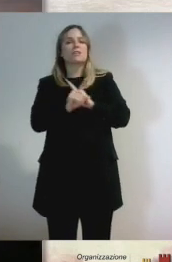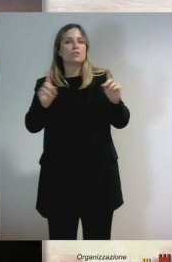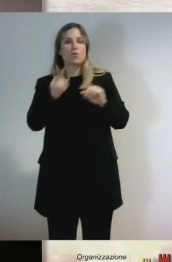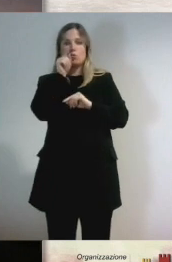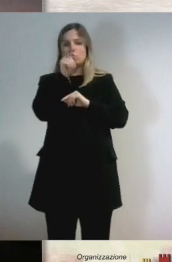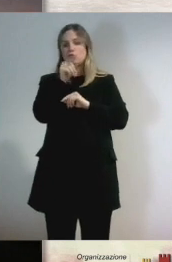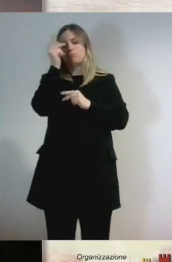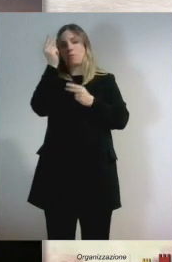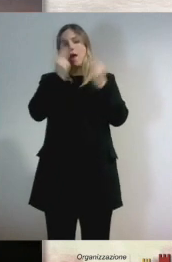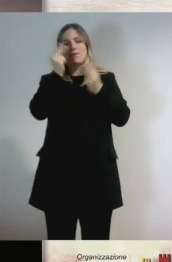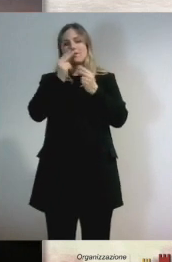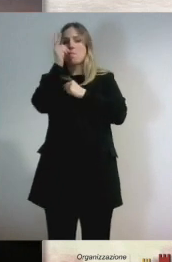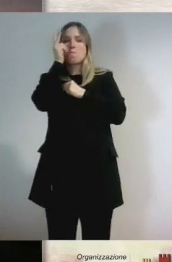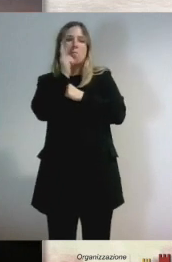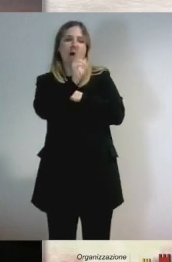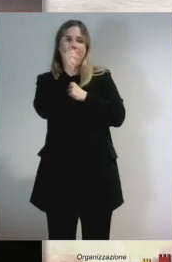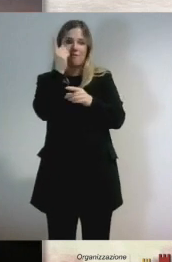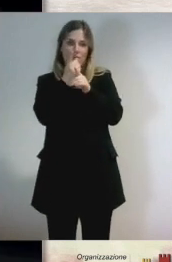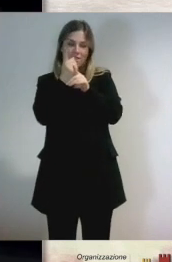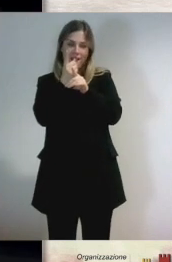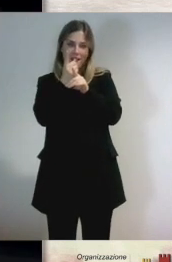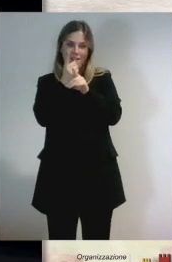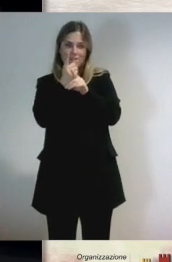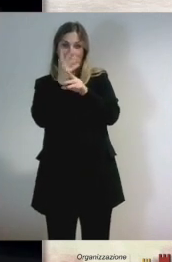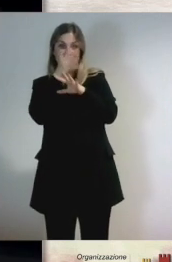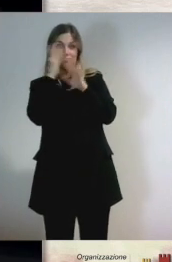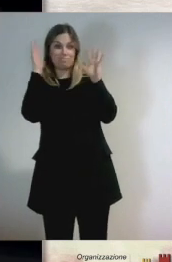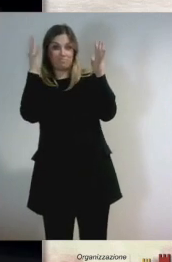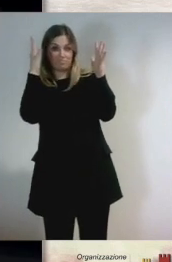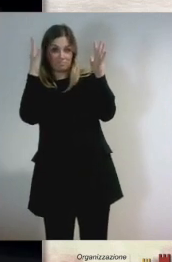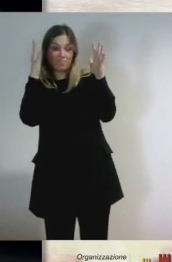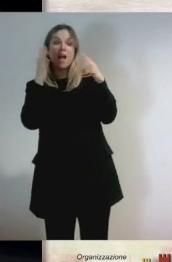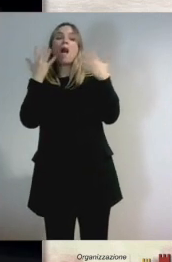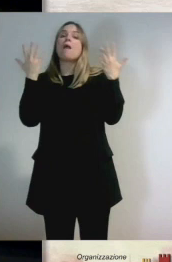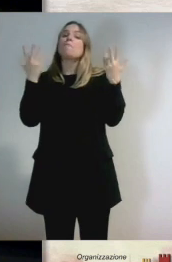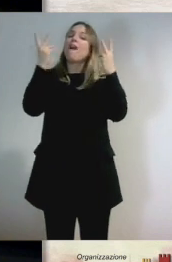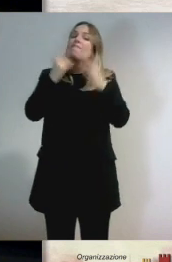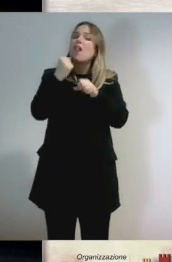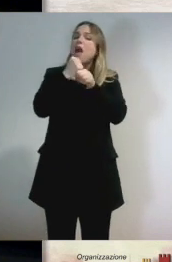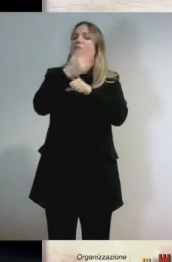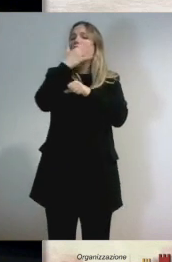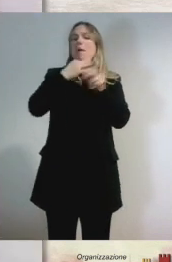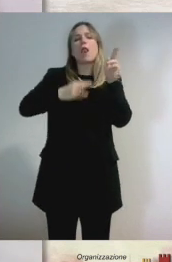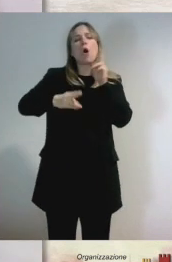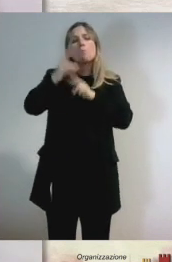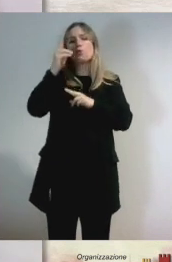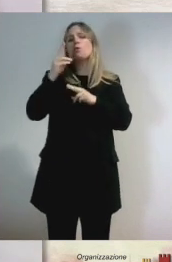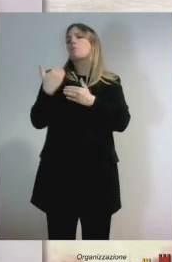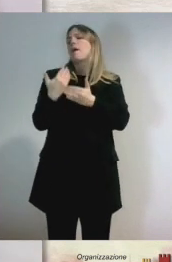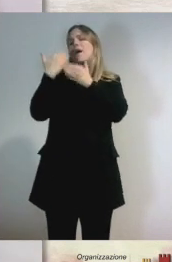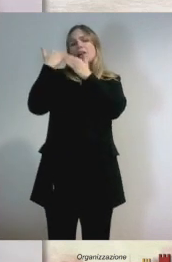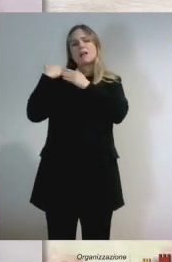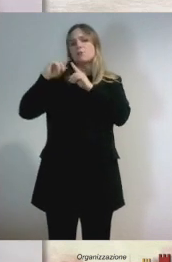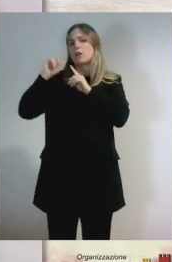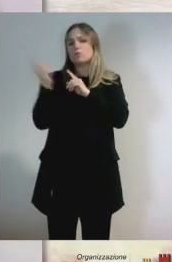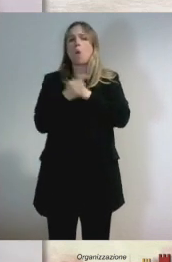però è il mestiere più bello del mondo tutte le responsabilità con la paura della firma Se firmi